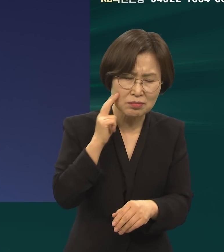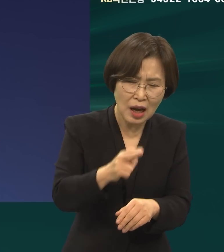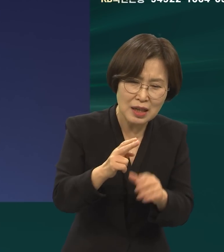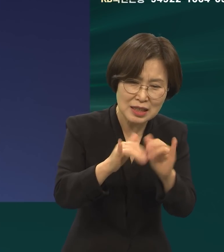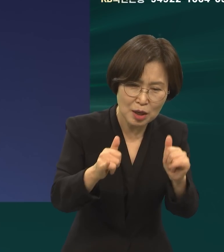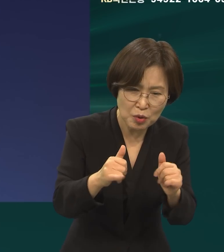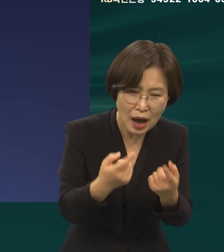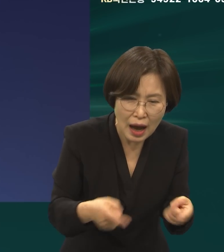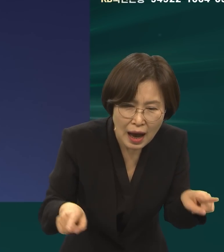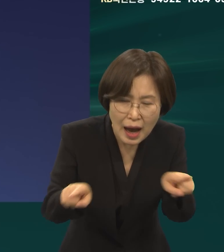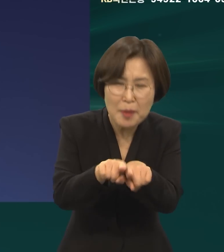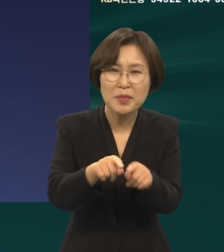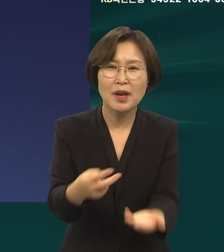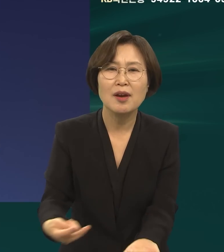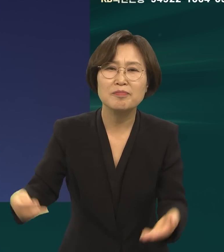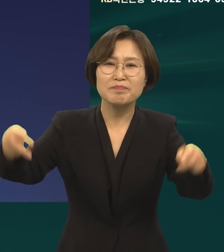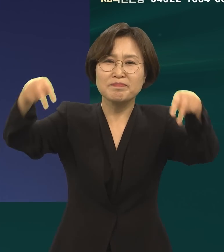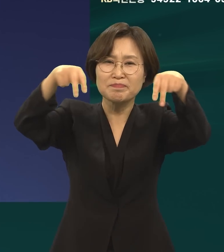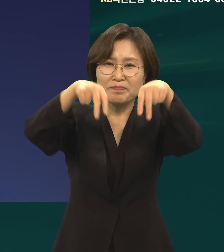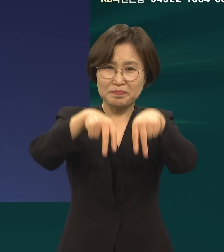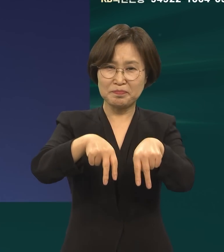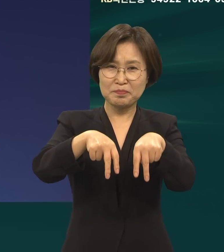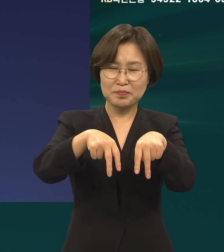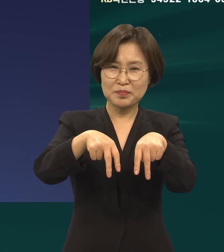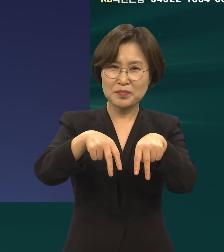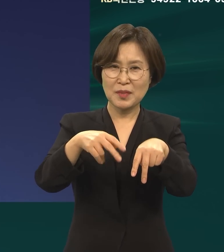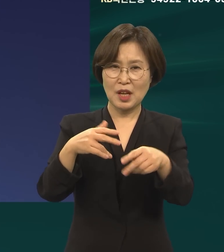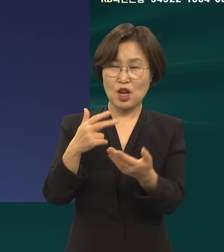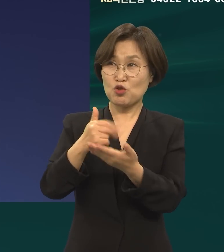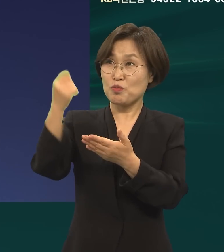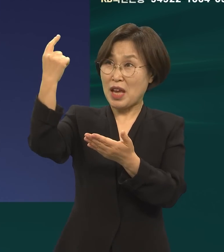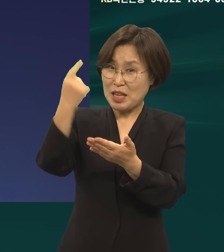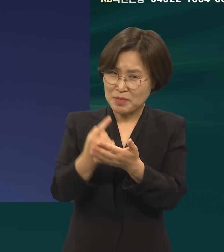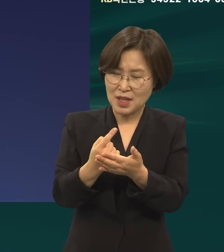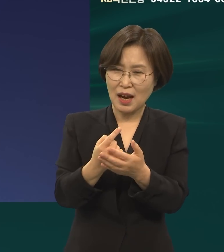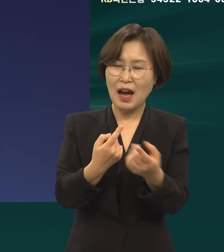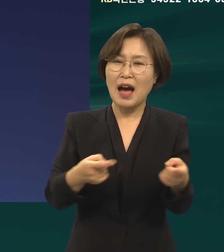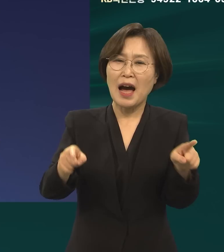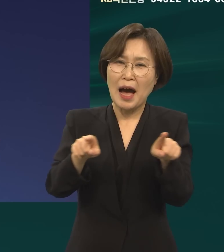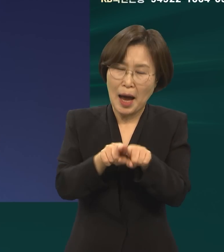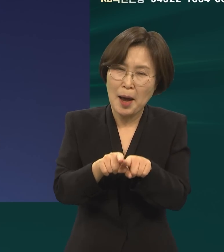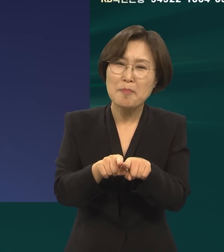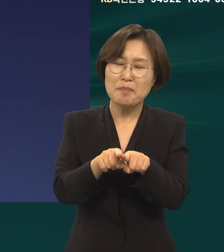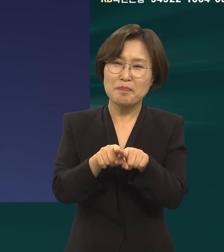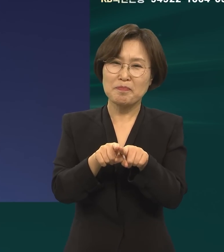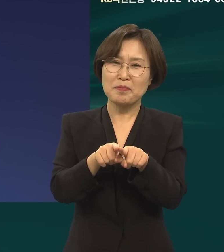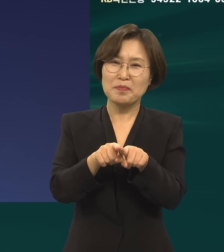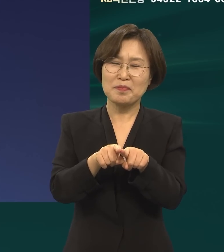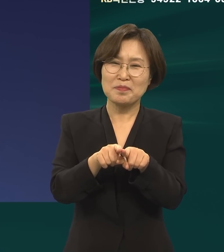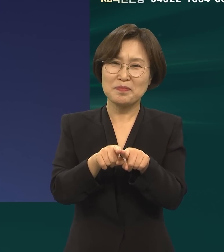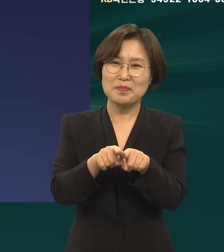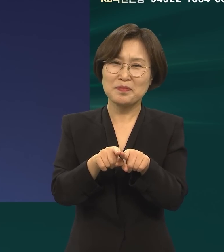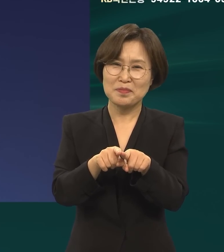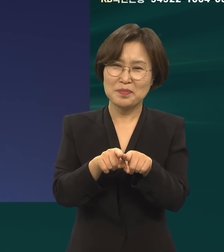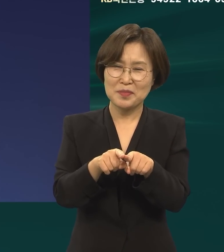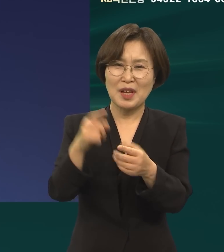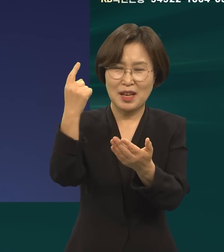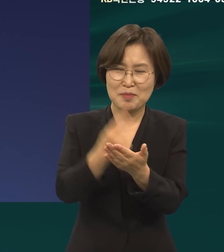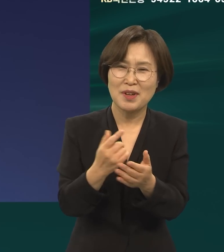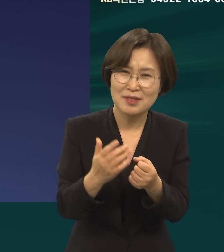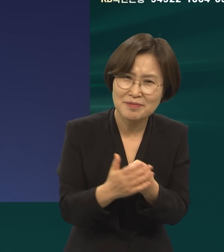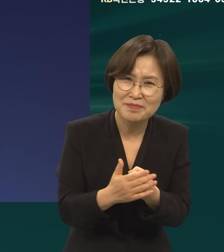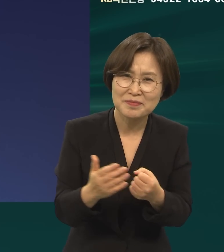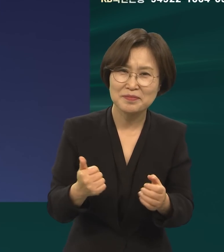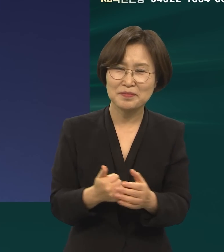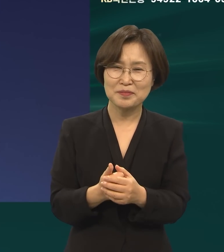줄로 믿습니다. 왜? 이분에게는 하나님의 임재가 주께서 역사하시기 때문에. 오늘 예배 기도하고 찬송할 때 또 기도할 때